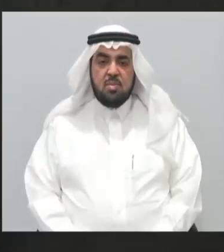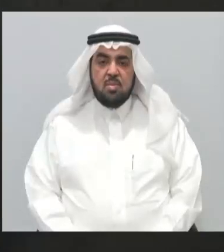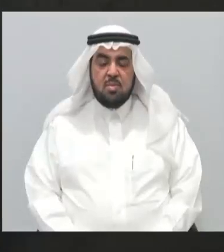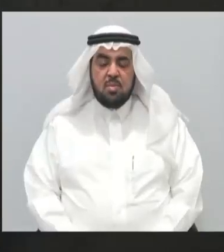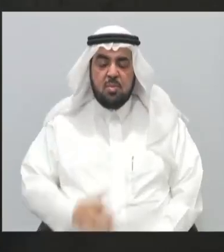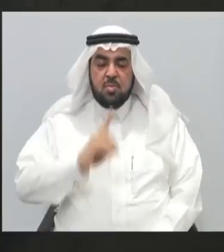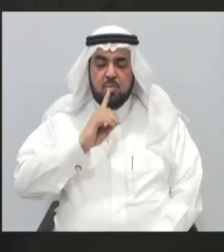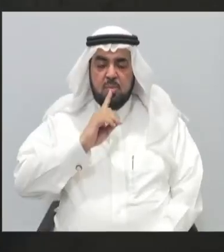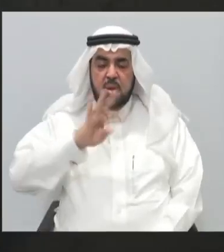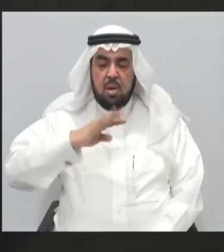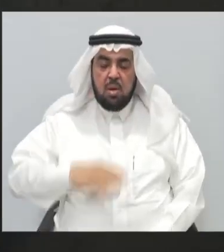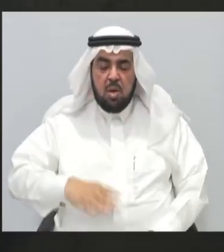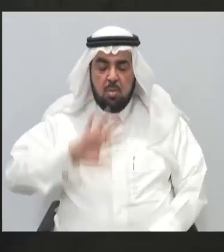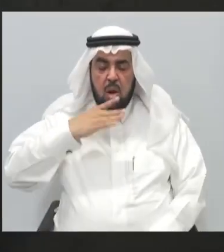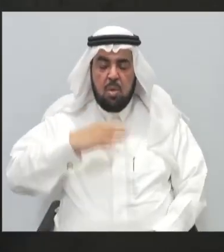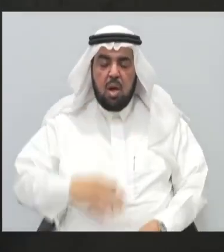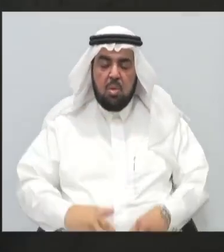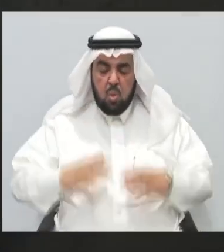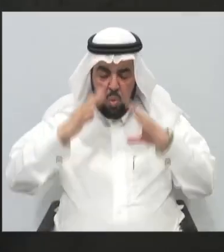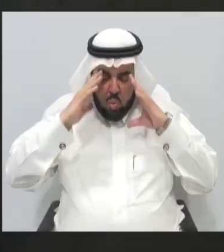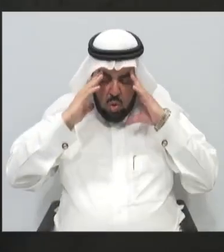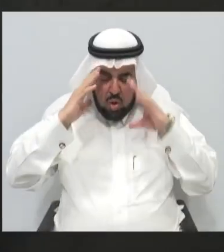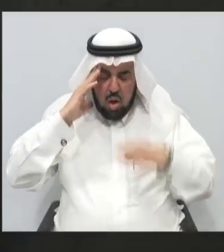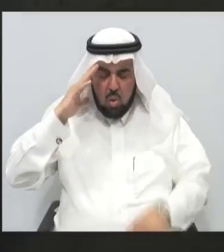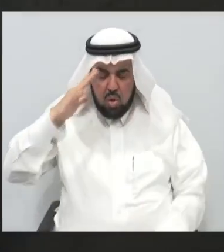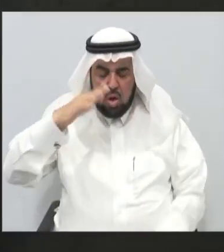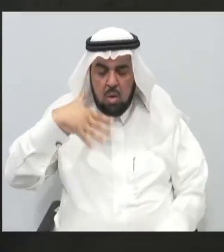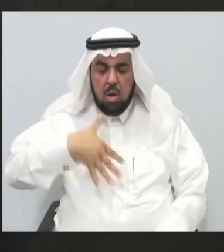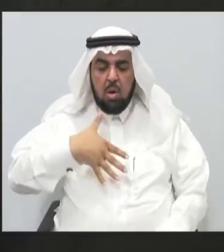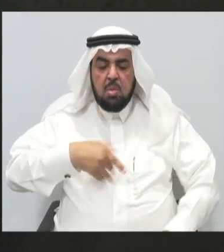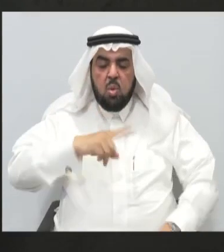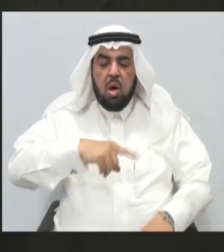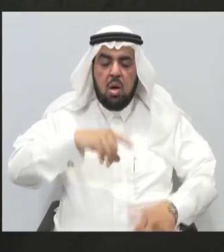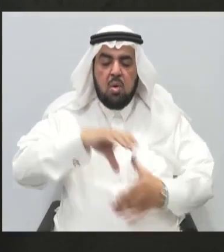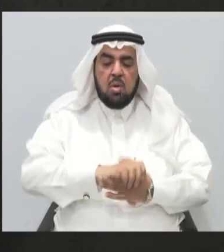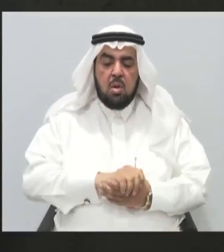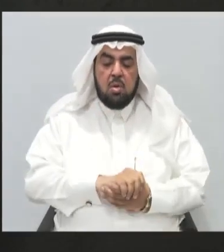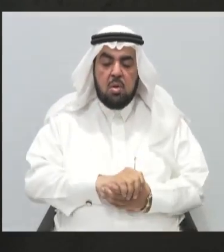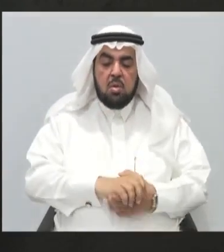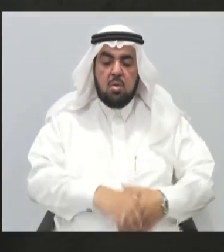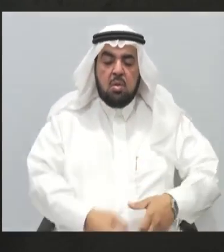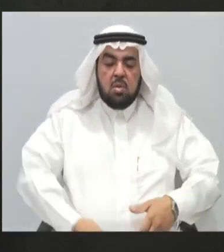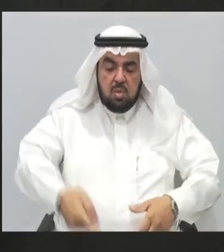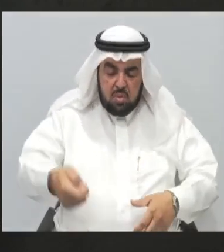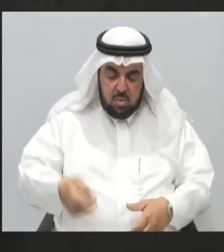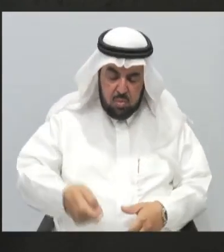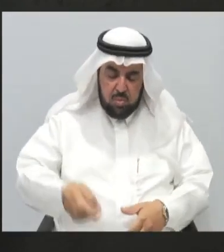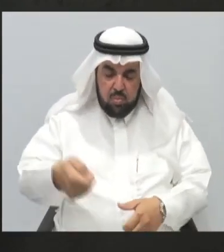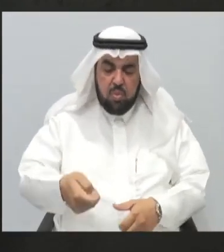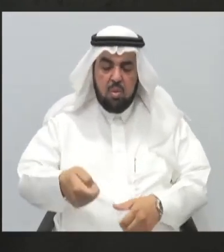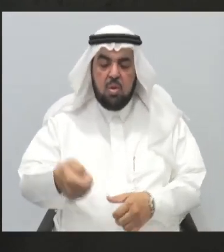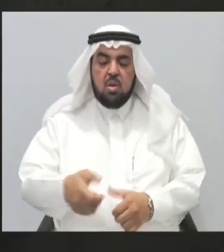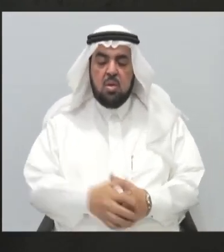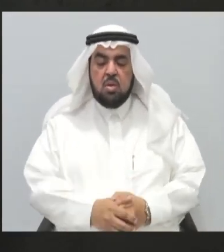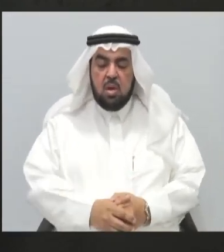بسم الله الرحمن الرحيم الحمد لله رب العالمين والصلاه والسلام على اشرف الانبياء والمرسلين سيدنا محمد وعلى اله